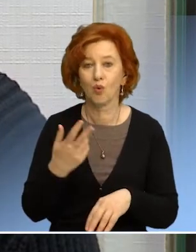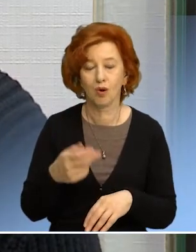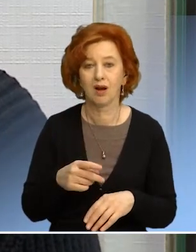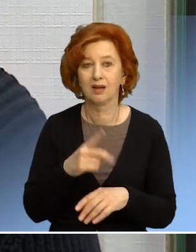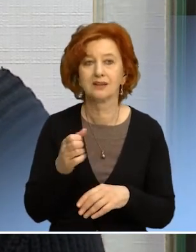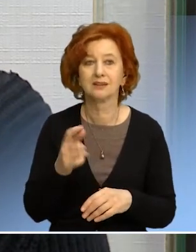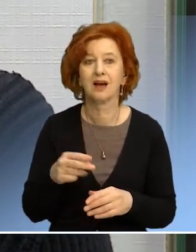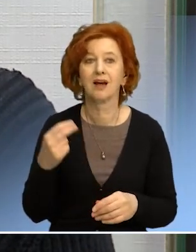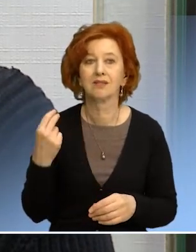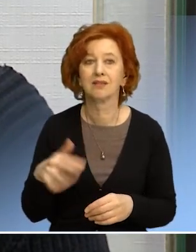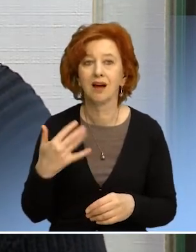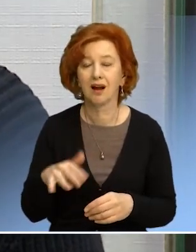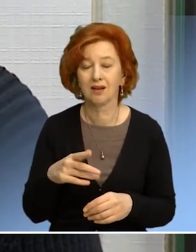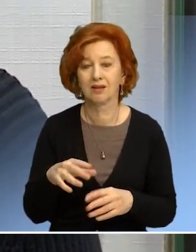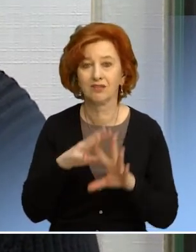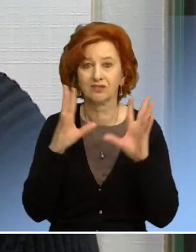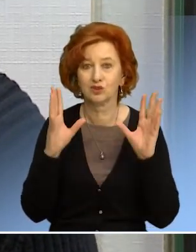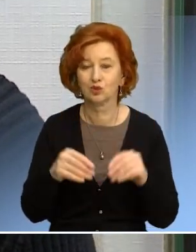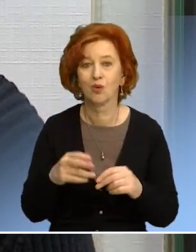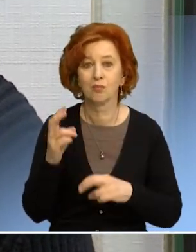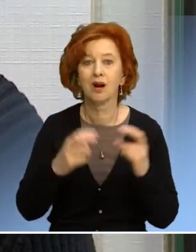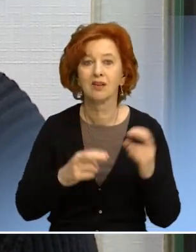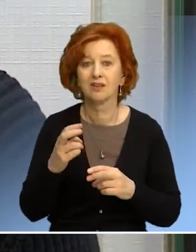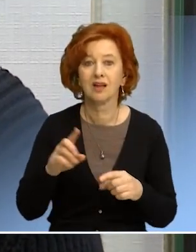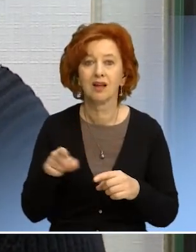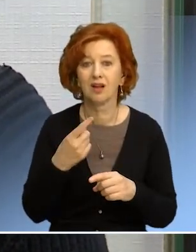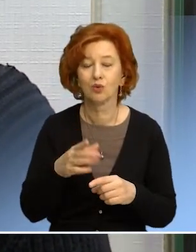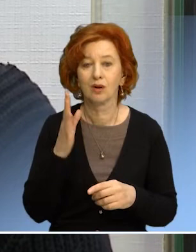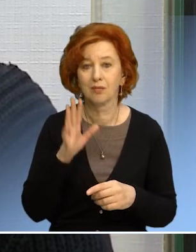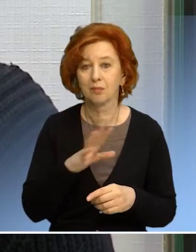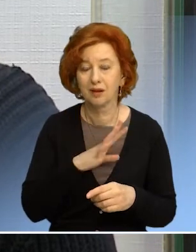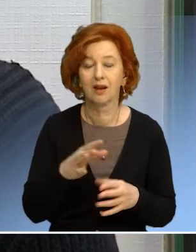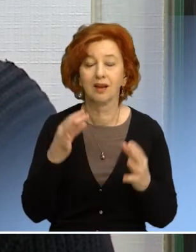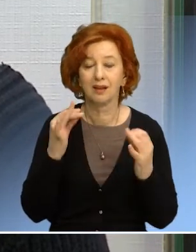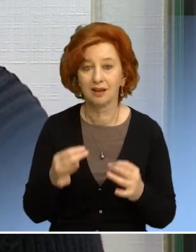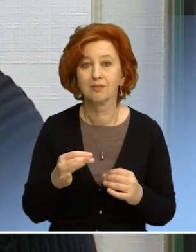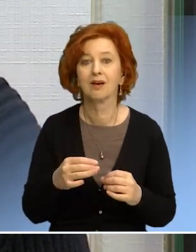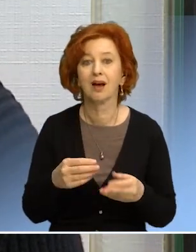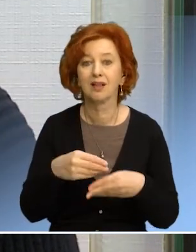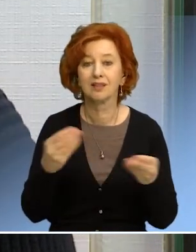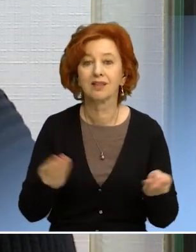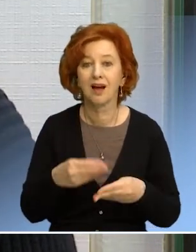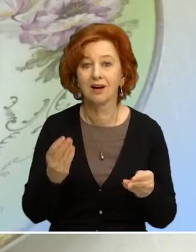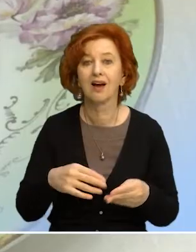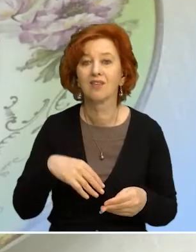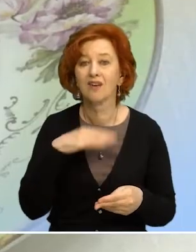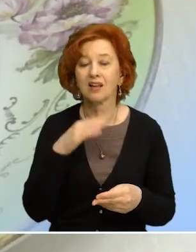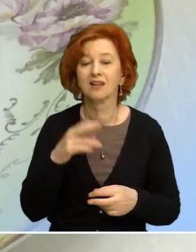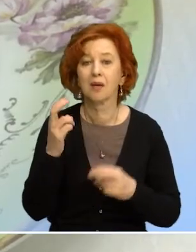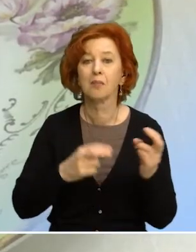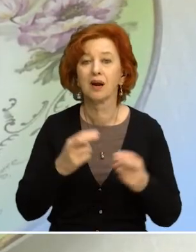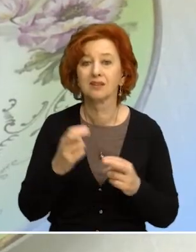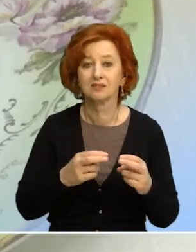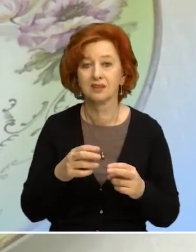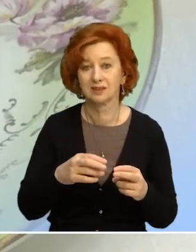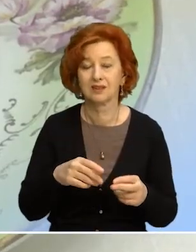из-за покупок глины и произведения потом из нее чашек или тарелок. Нет, просто хватало